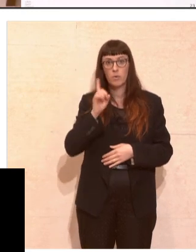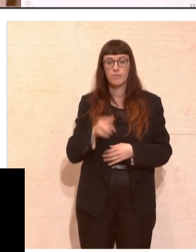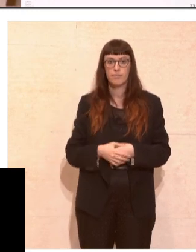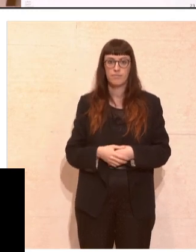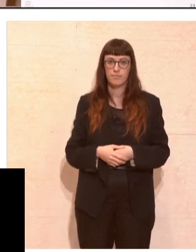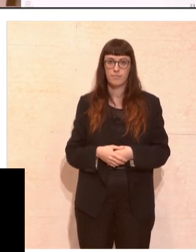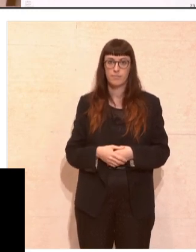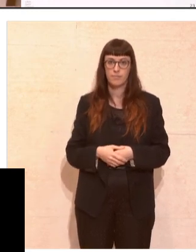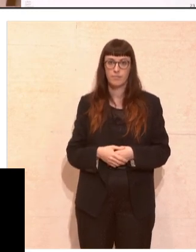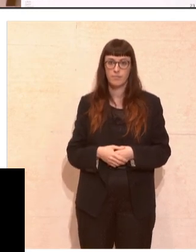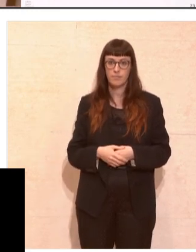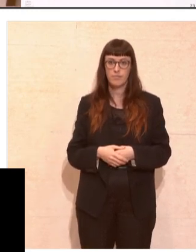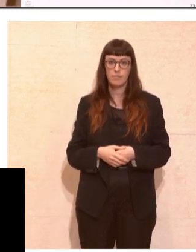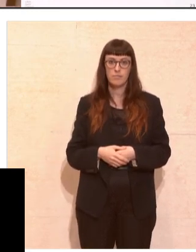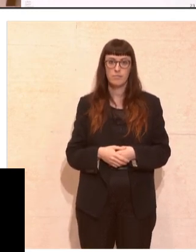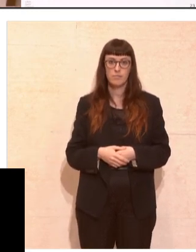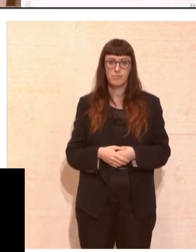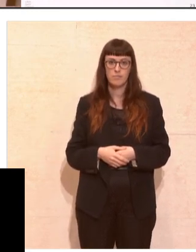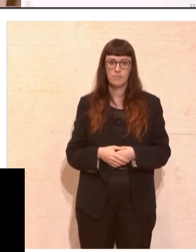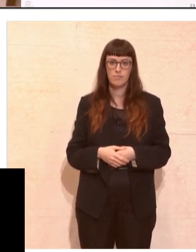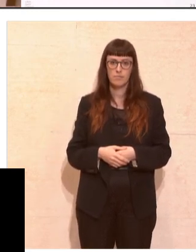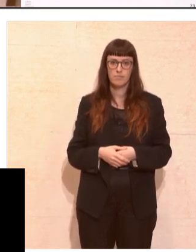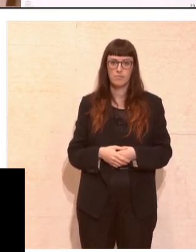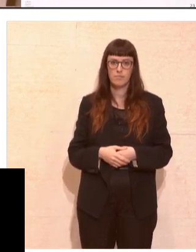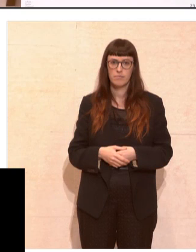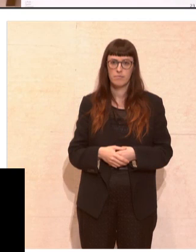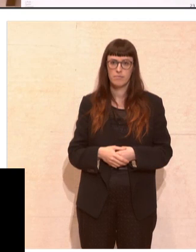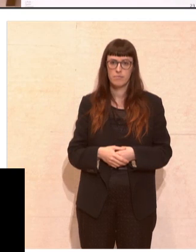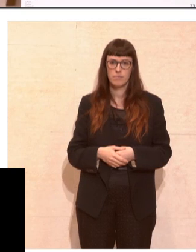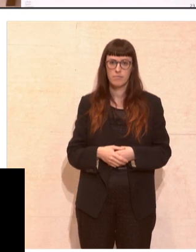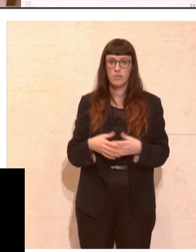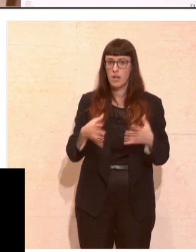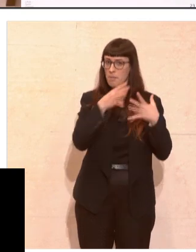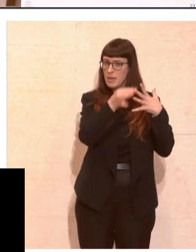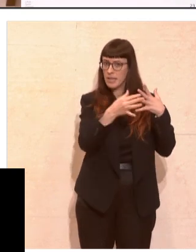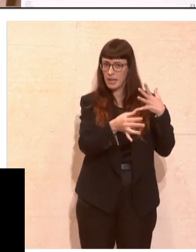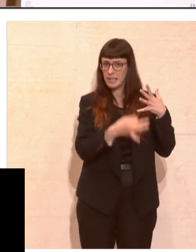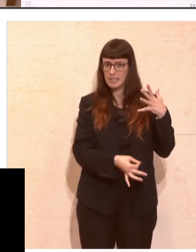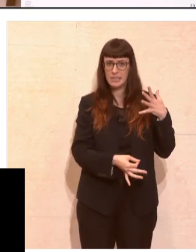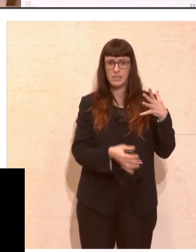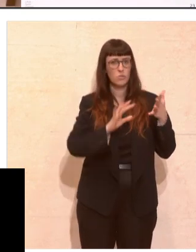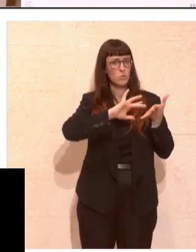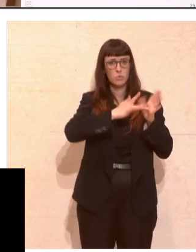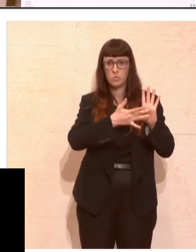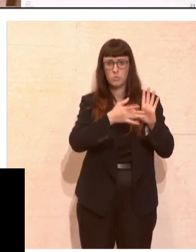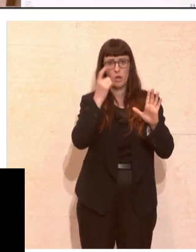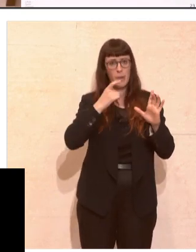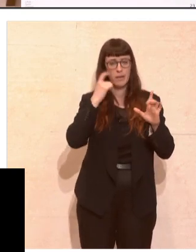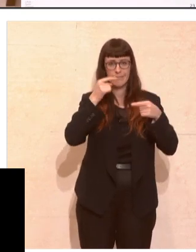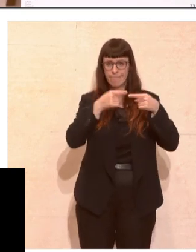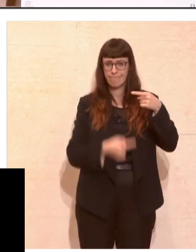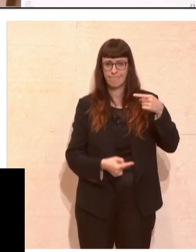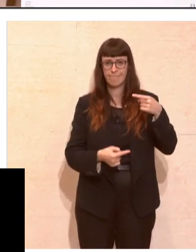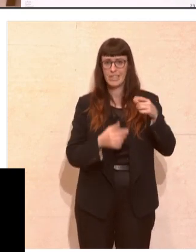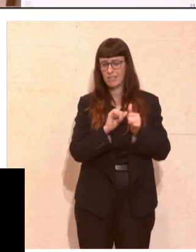cet odd ratio-là, finalement, dans toutes les matières, dans tous les domaines reliés à la réussite académique, autant en